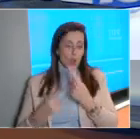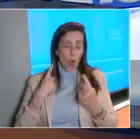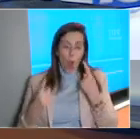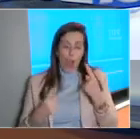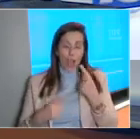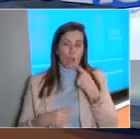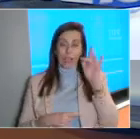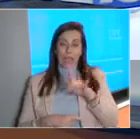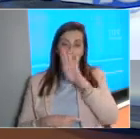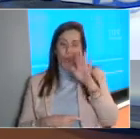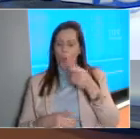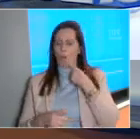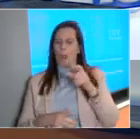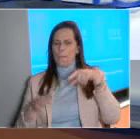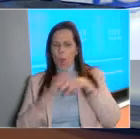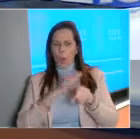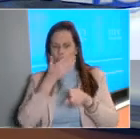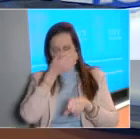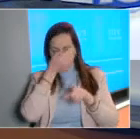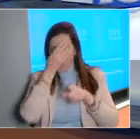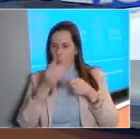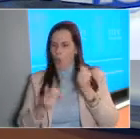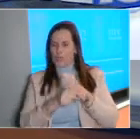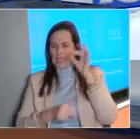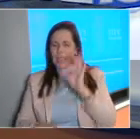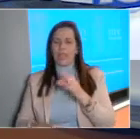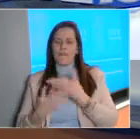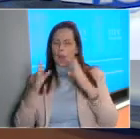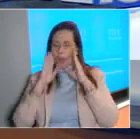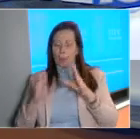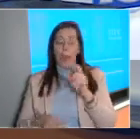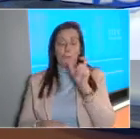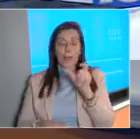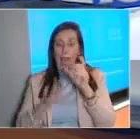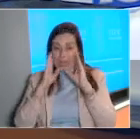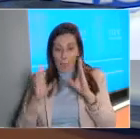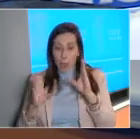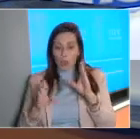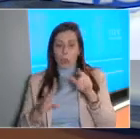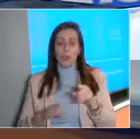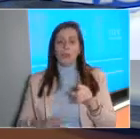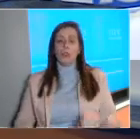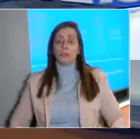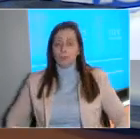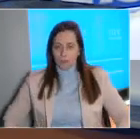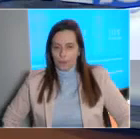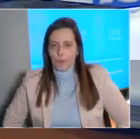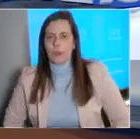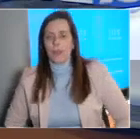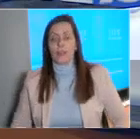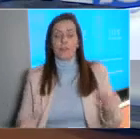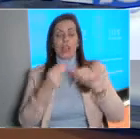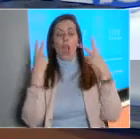מהם שייצא, מיד הוא בוגד ומיד הוא חתרן ומיד אין לו נאמנות. המילה נאמנות זה המוטיב המרכזי